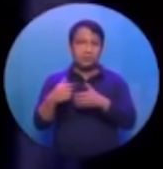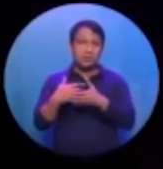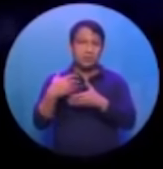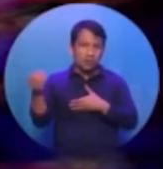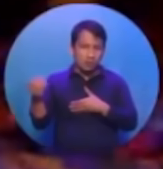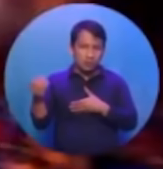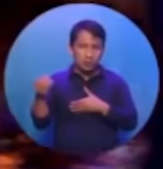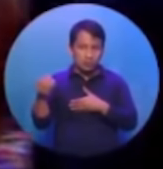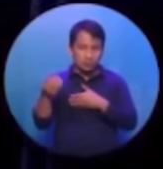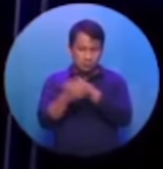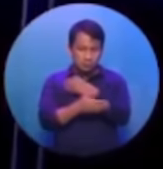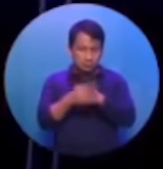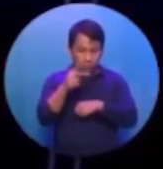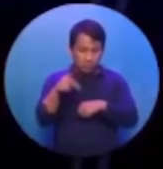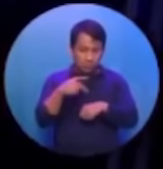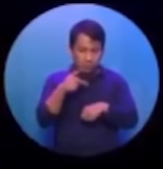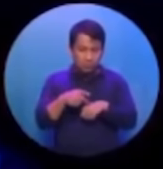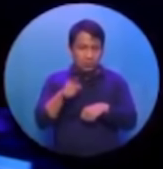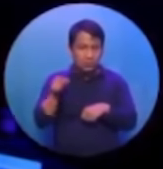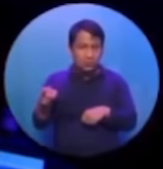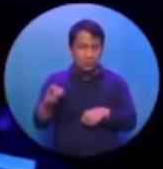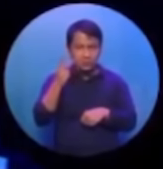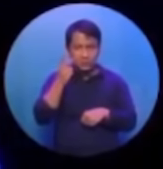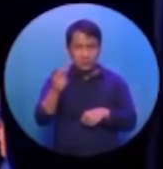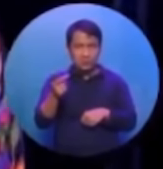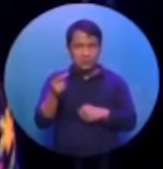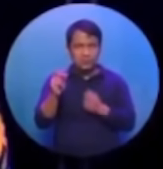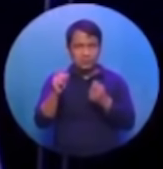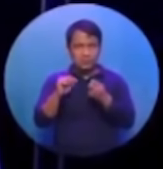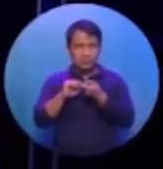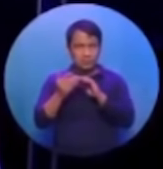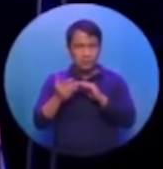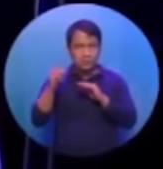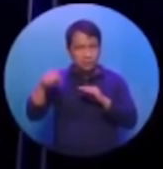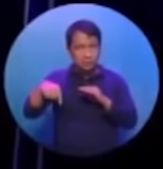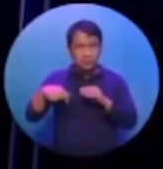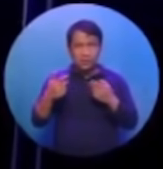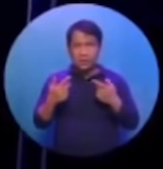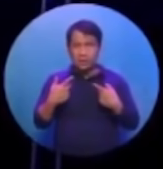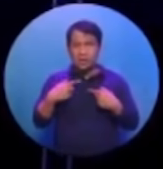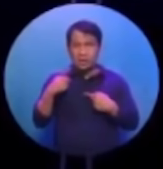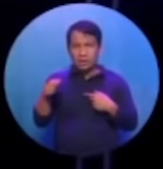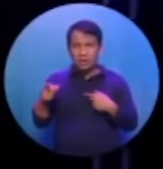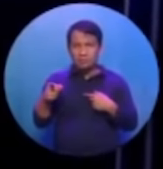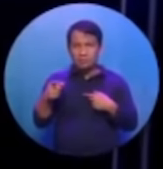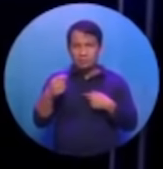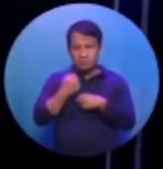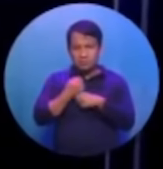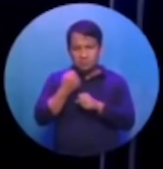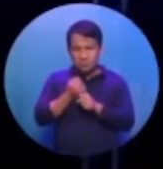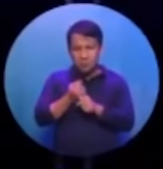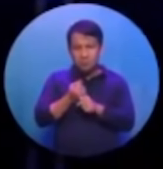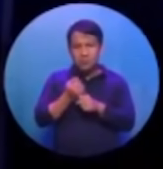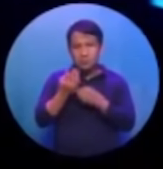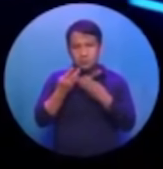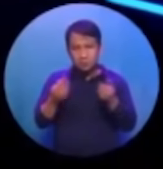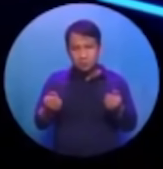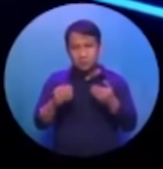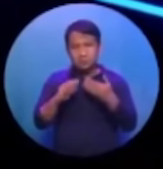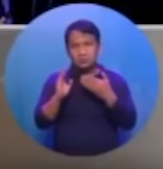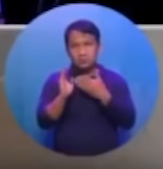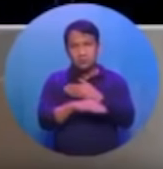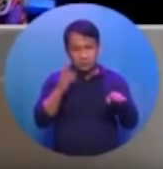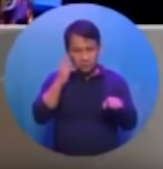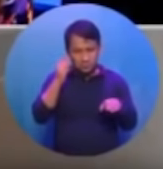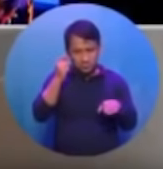ang inireklamo. Sana makita raw nila, no, kung paano maayos yung butas na ito. So yan ang ano, sabi ng ating mga netizen. Balik sa inyo,